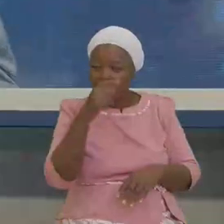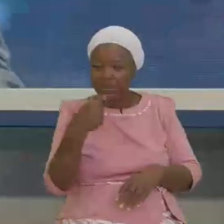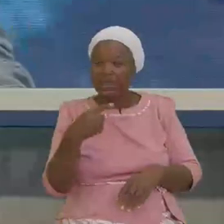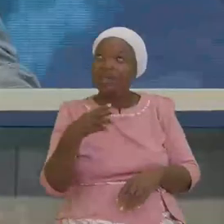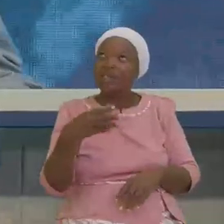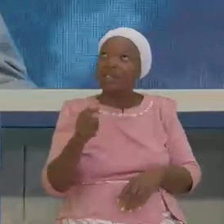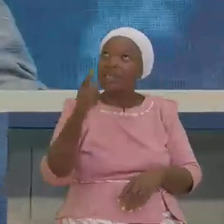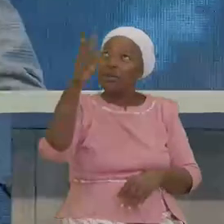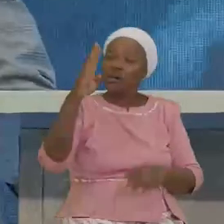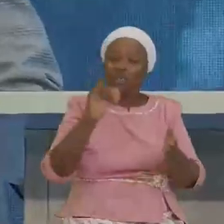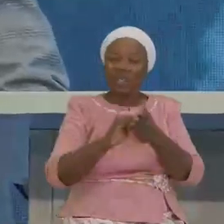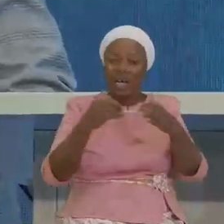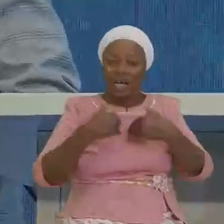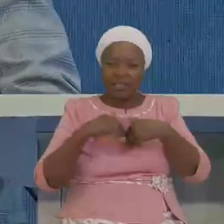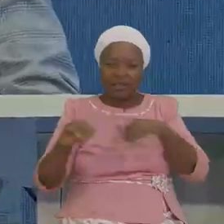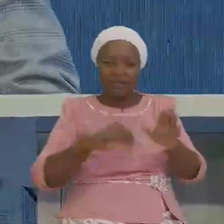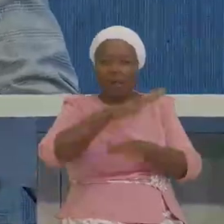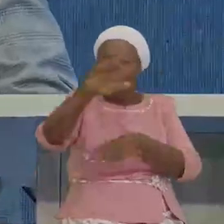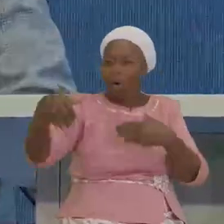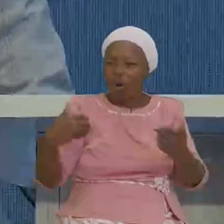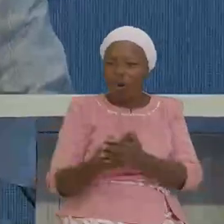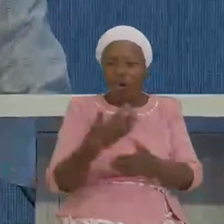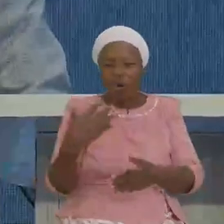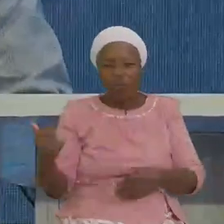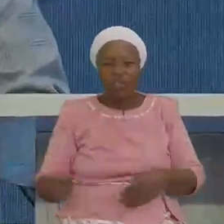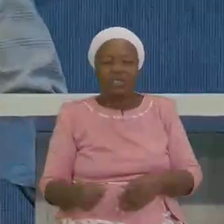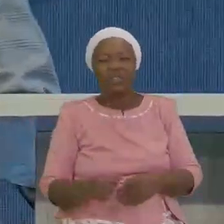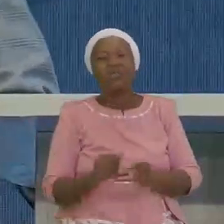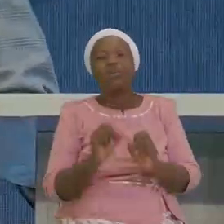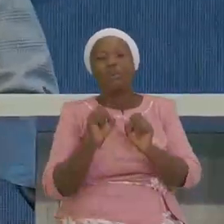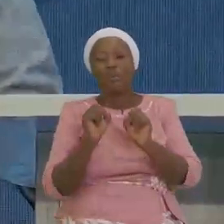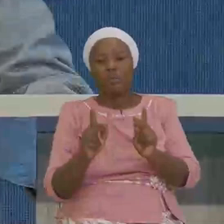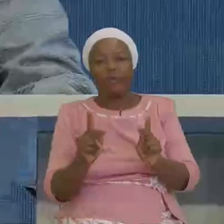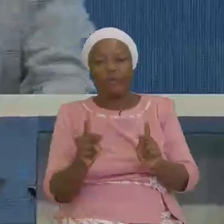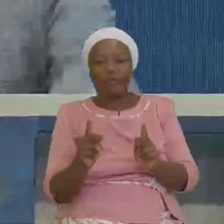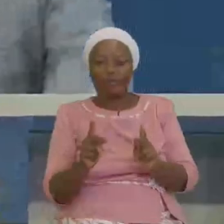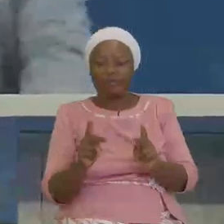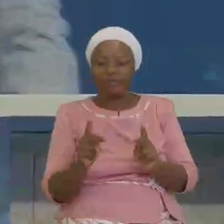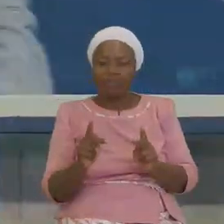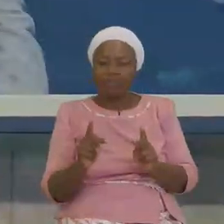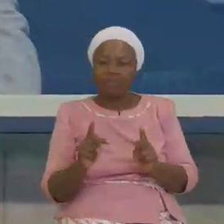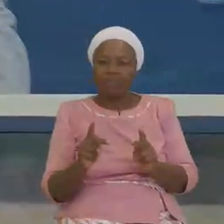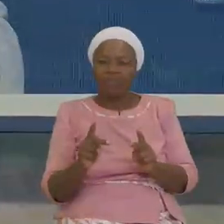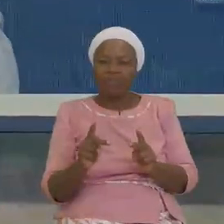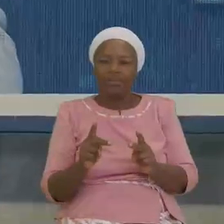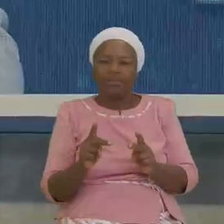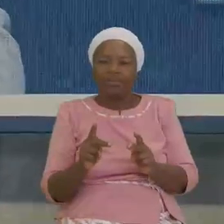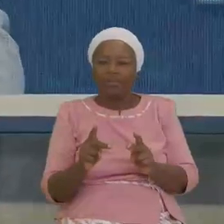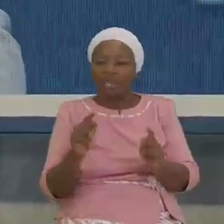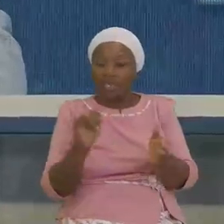peut pas vivre dans l'eau. Je dis, Dieu qui a